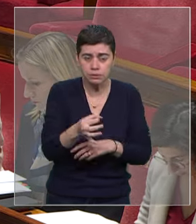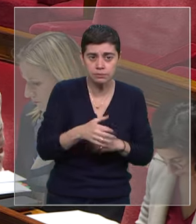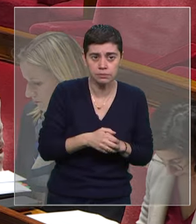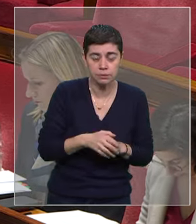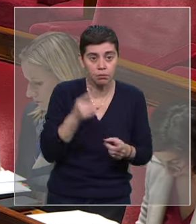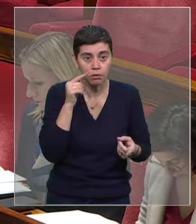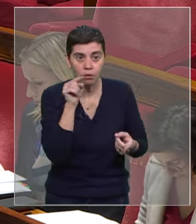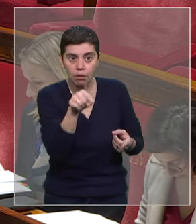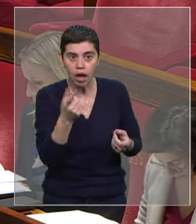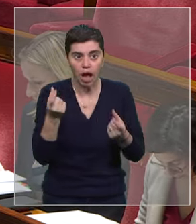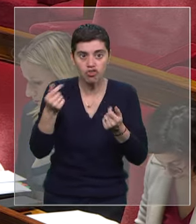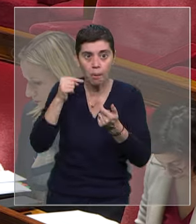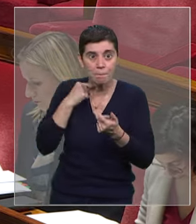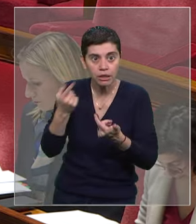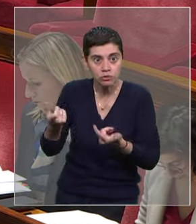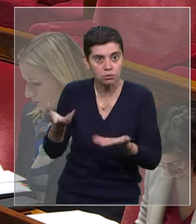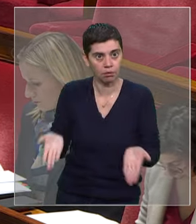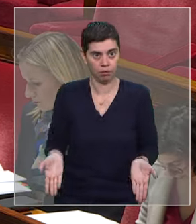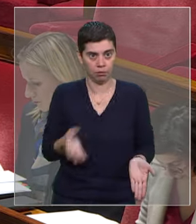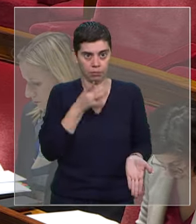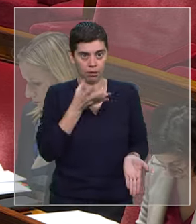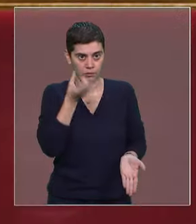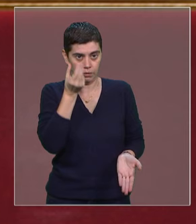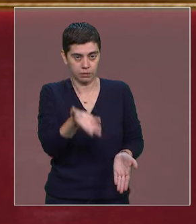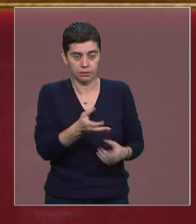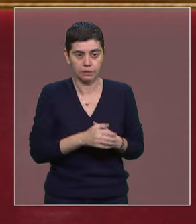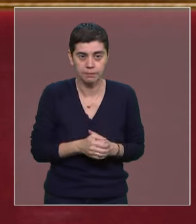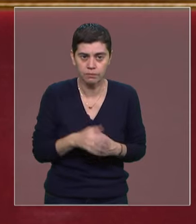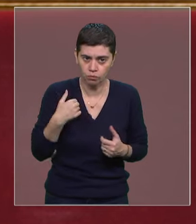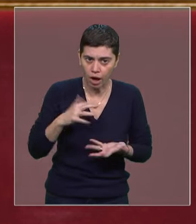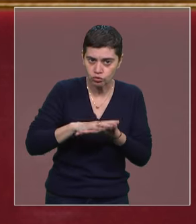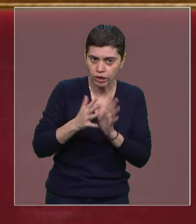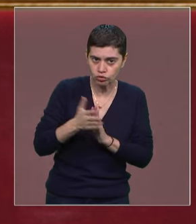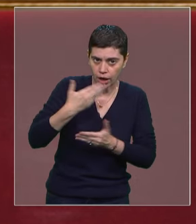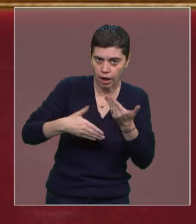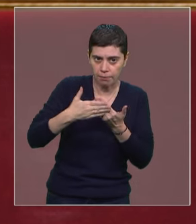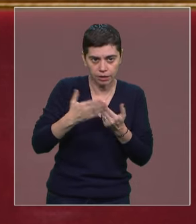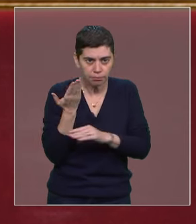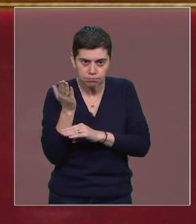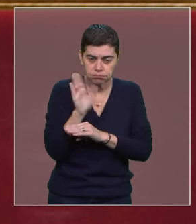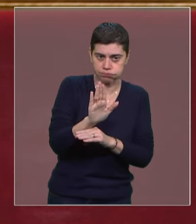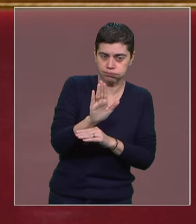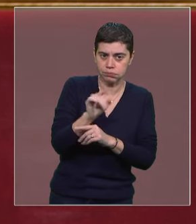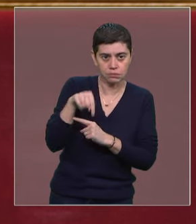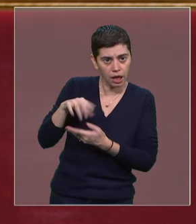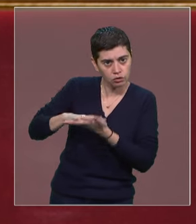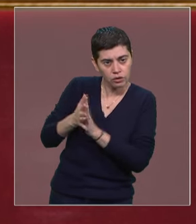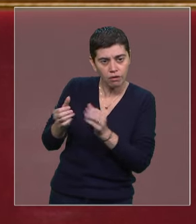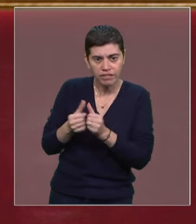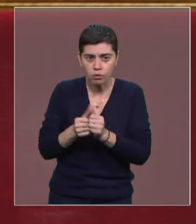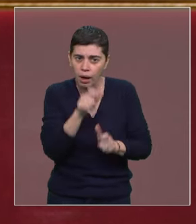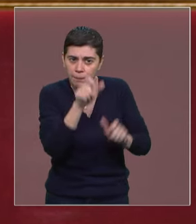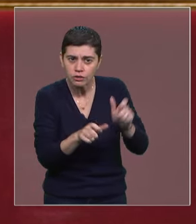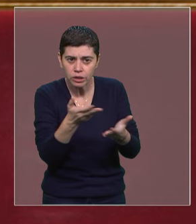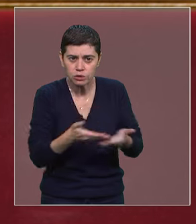eux que cet argent soit perdu. Je porte ici, Madame la Ministre, la voix des associations qui aident les plus démunis tout au long de l'année et qui attendent